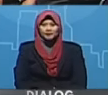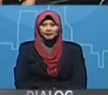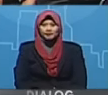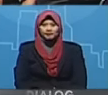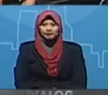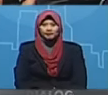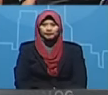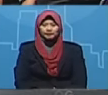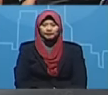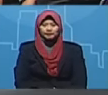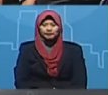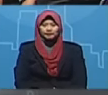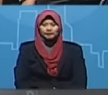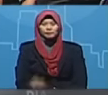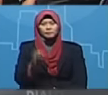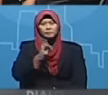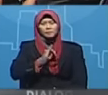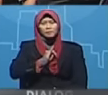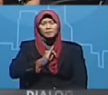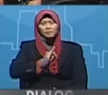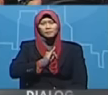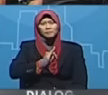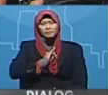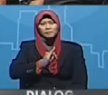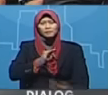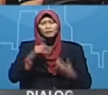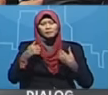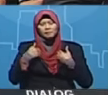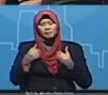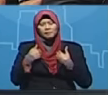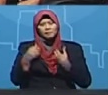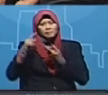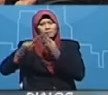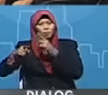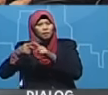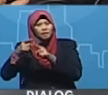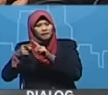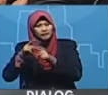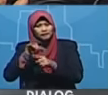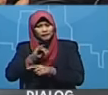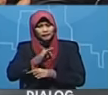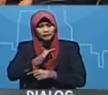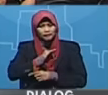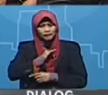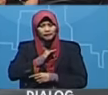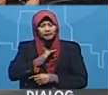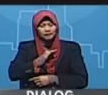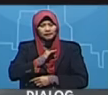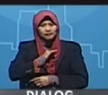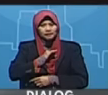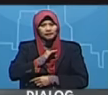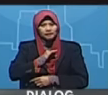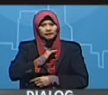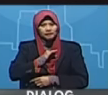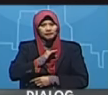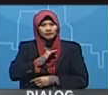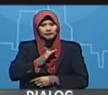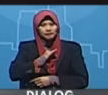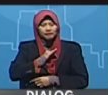Puan Rabithah? Ya. Okey. Saya dan beberapa orang rakan, kurang 40 orang, telah